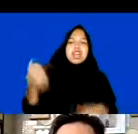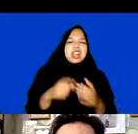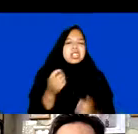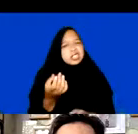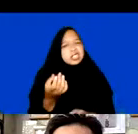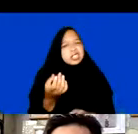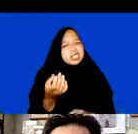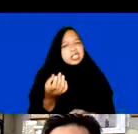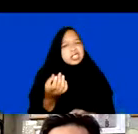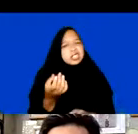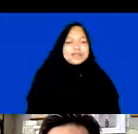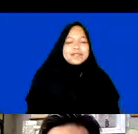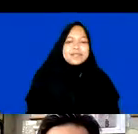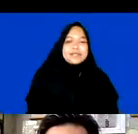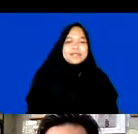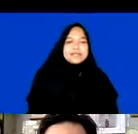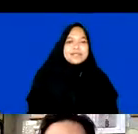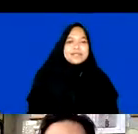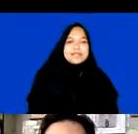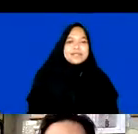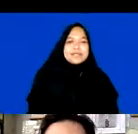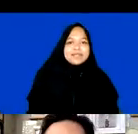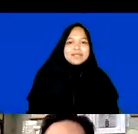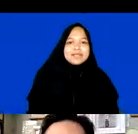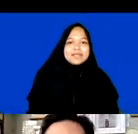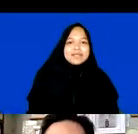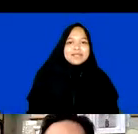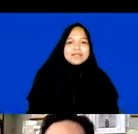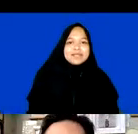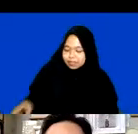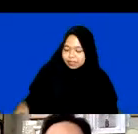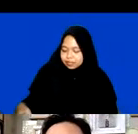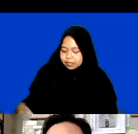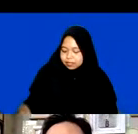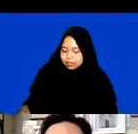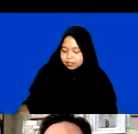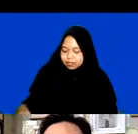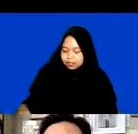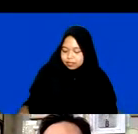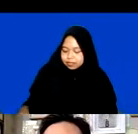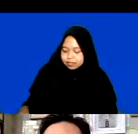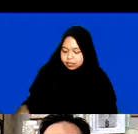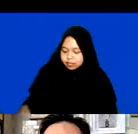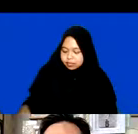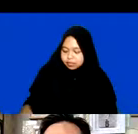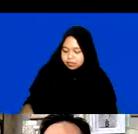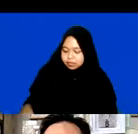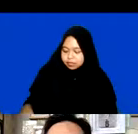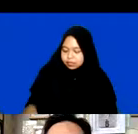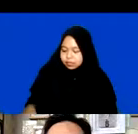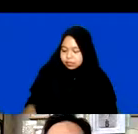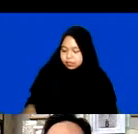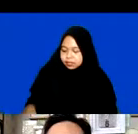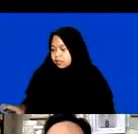Oke. Ya teman-teman sekalian, nah ini saya tampilkan sedikit karya-karya Mas Kirei